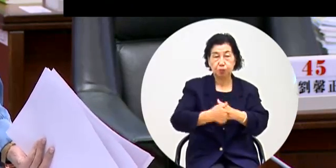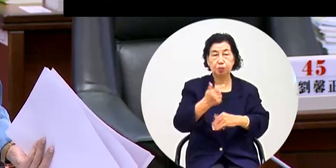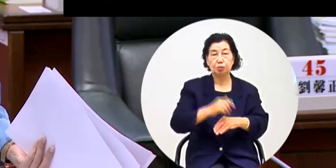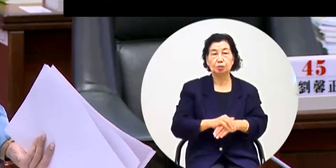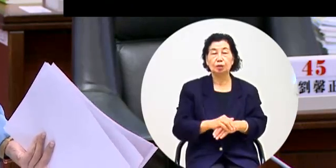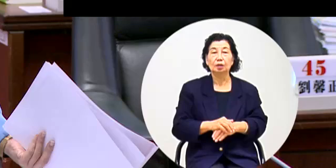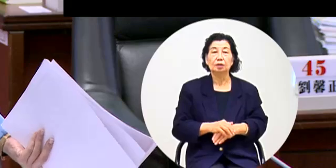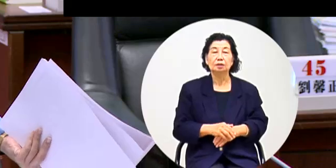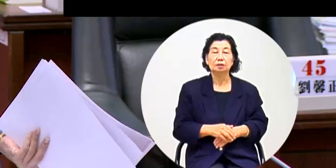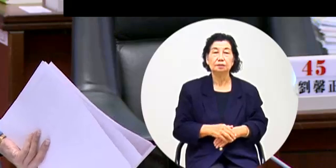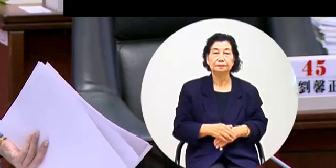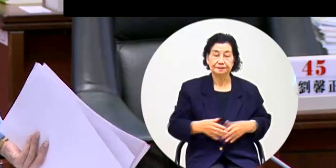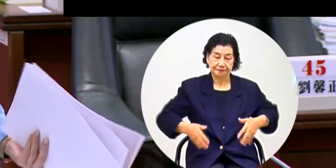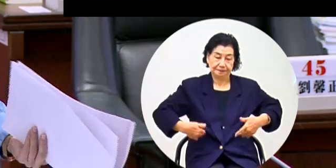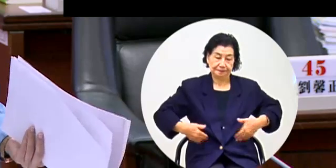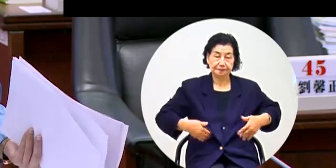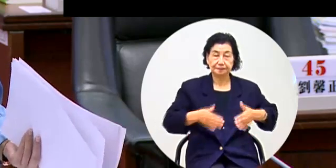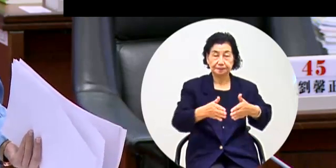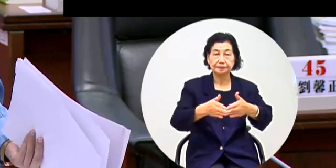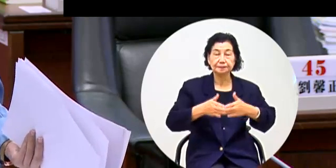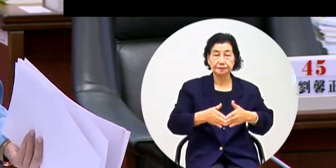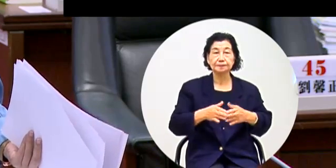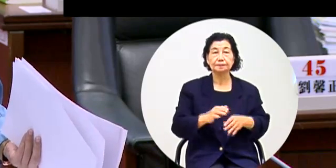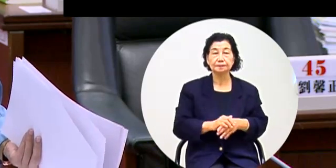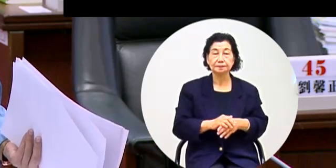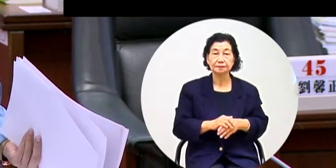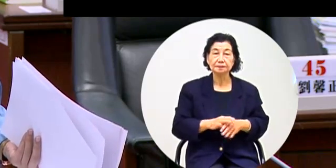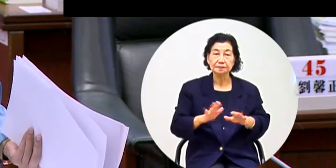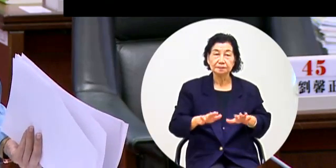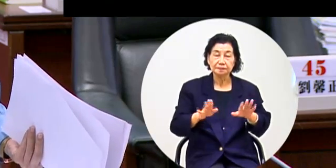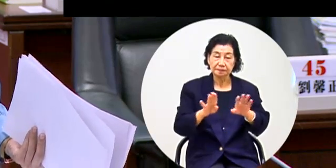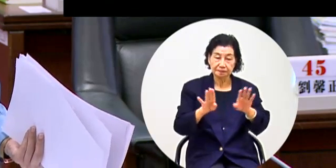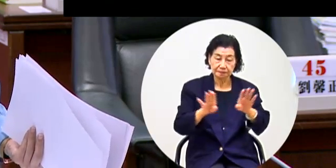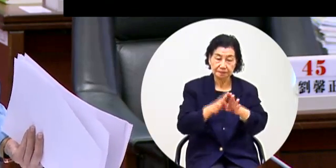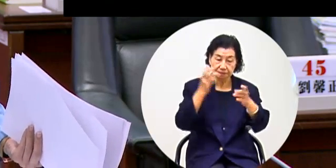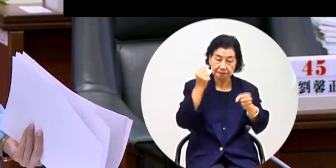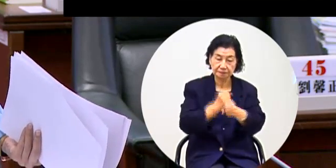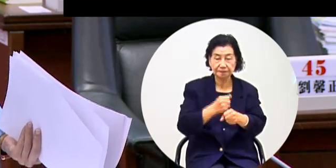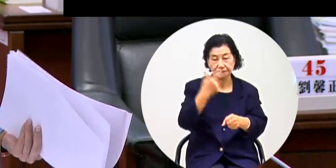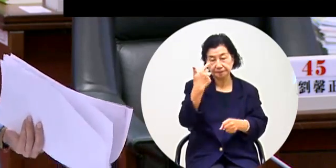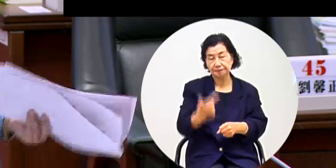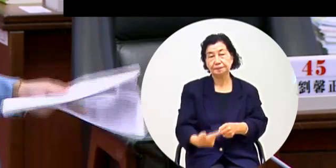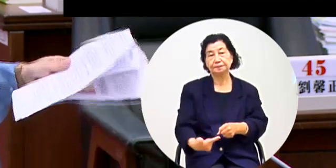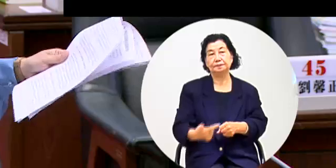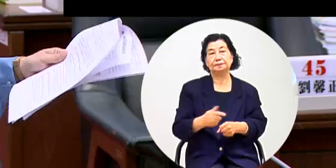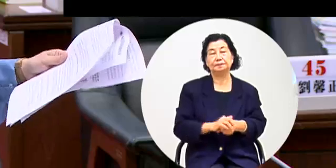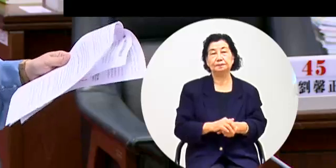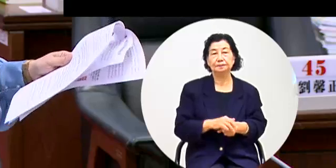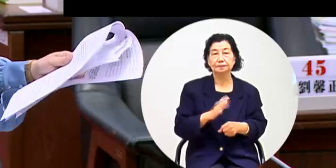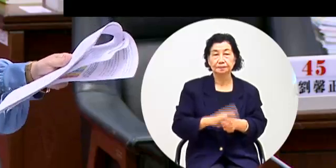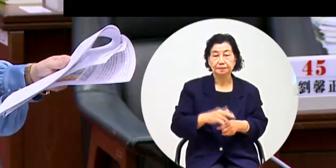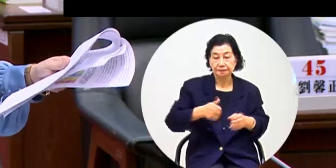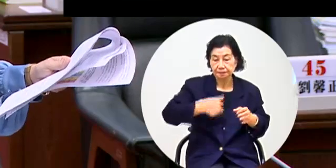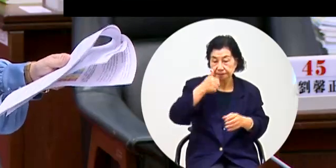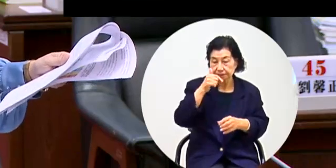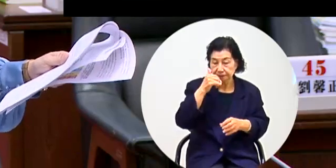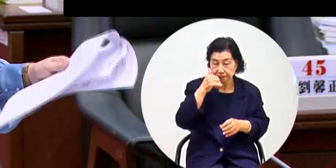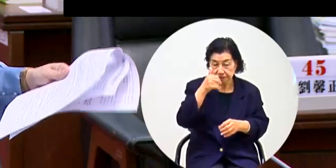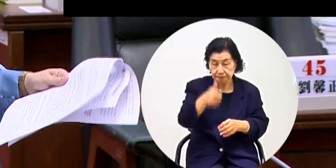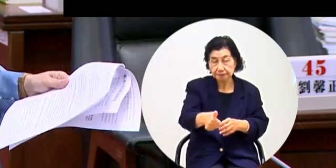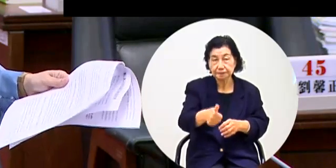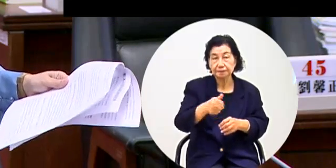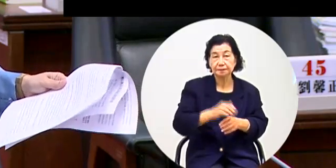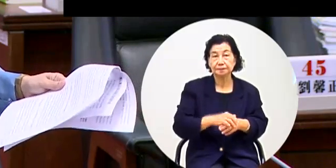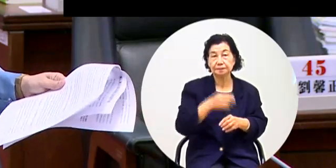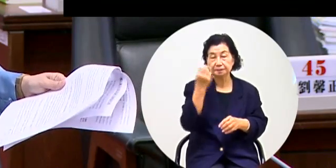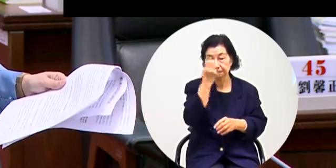动作其实是比较慢一点，因为我有调查了大概主要的几个局处到底目前进度是怎么样，但是我觉得速度